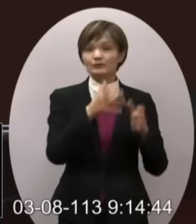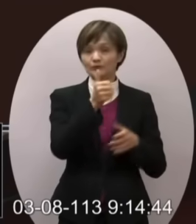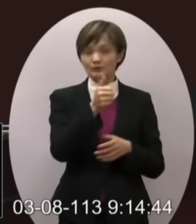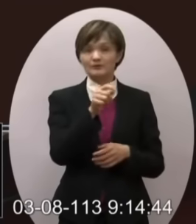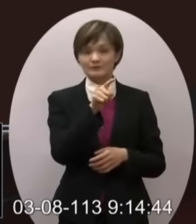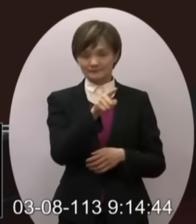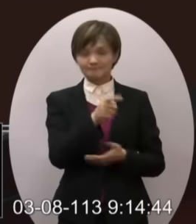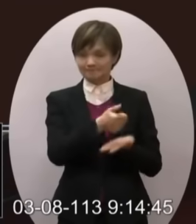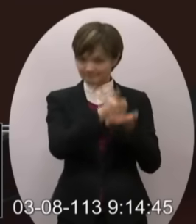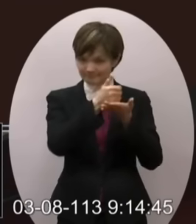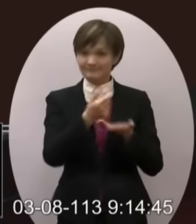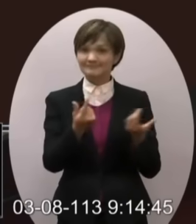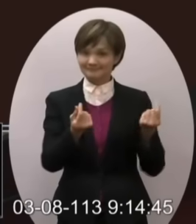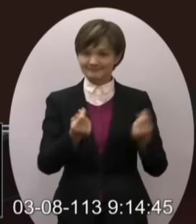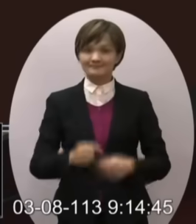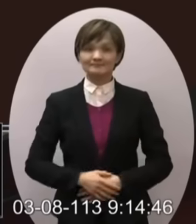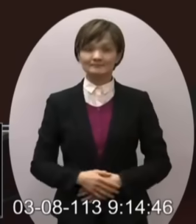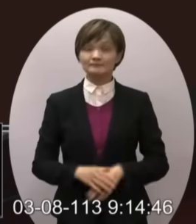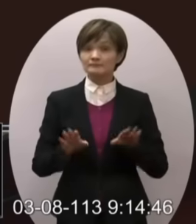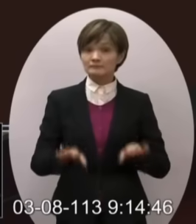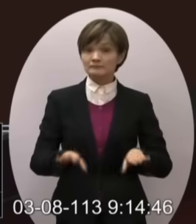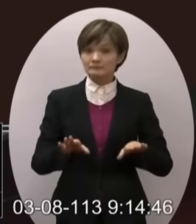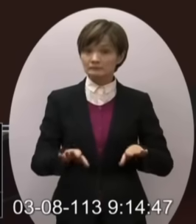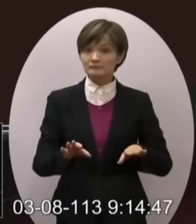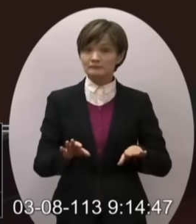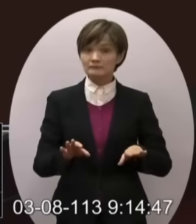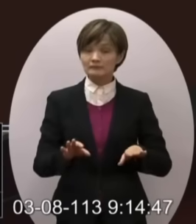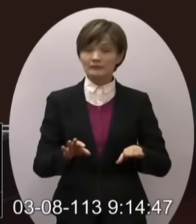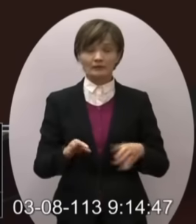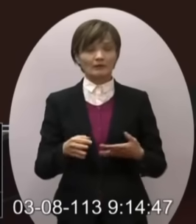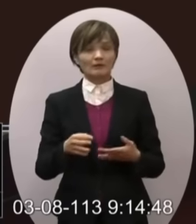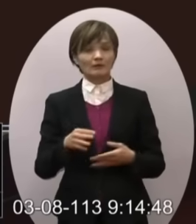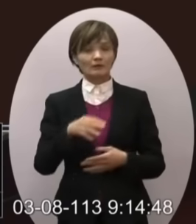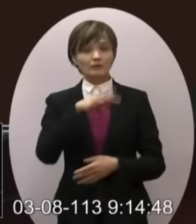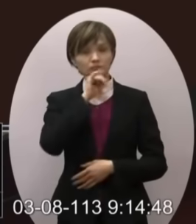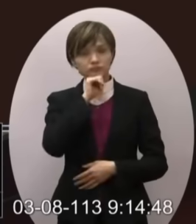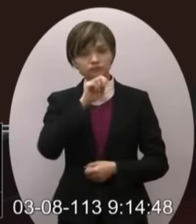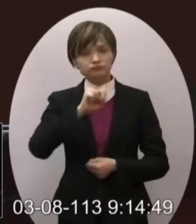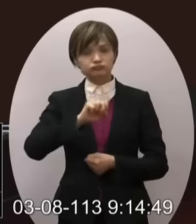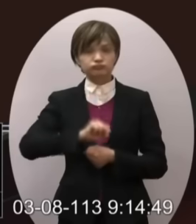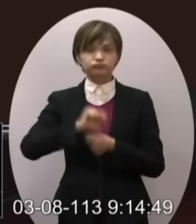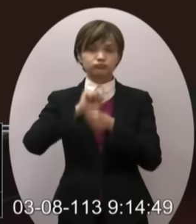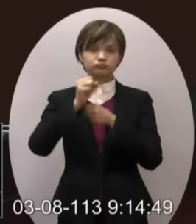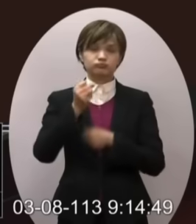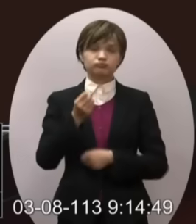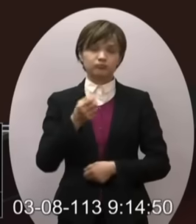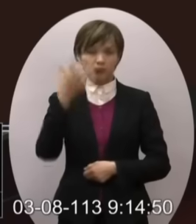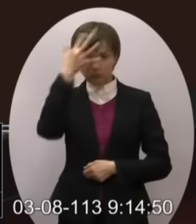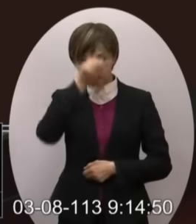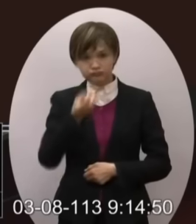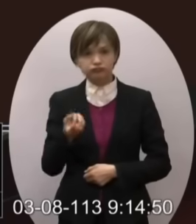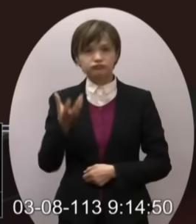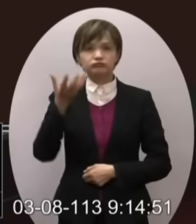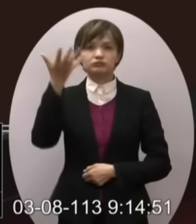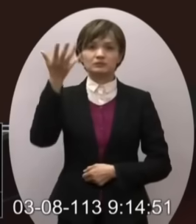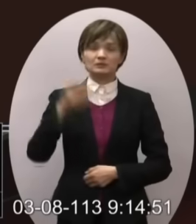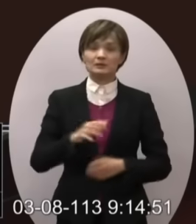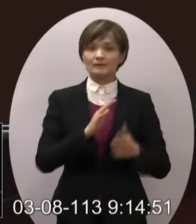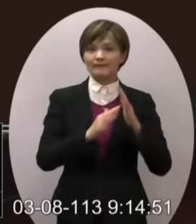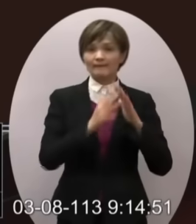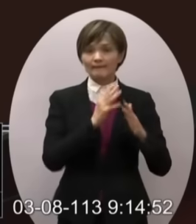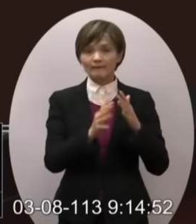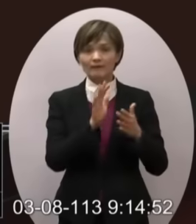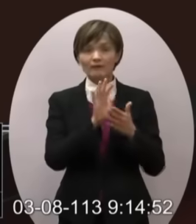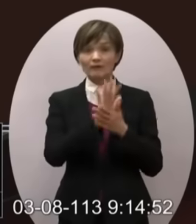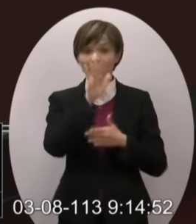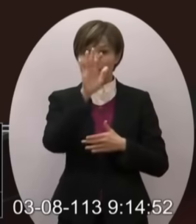巨轮来已经进入了高龄社会，战后婴儿潮都迈向高龄了，这群